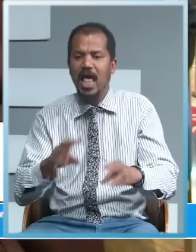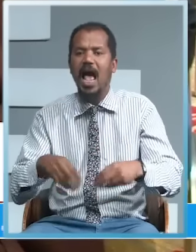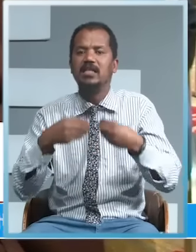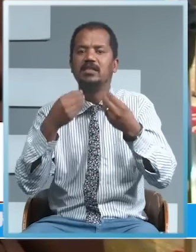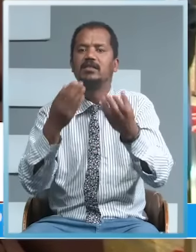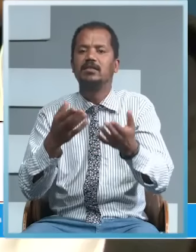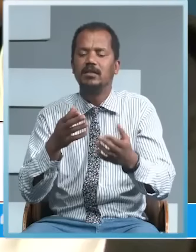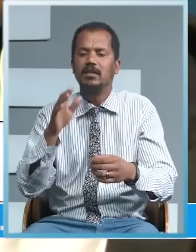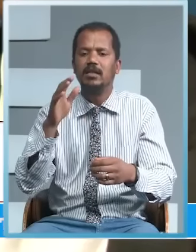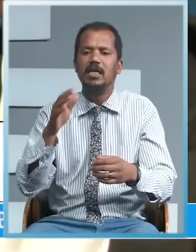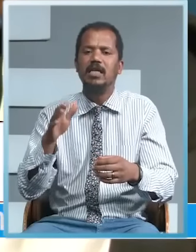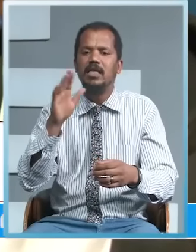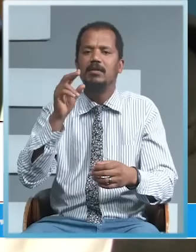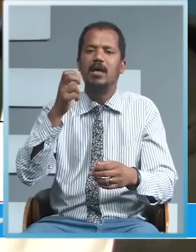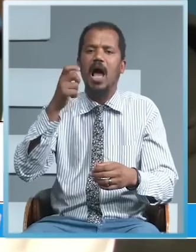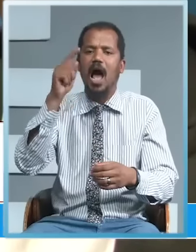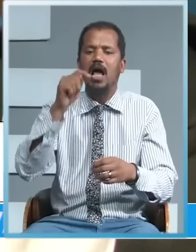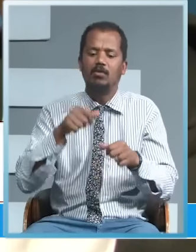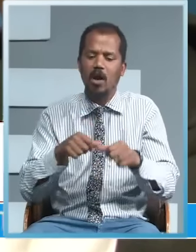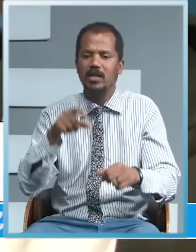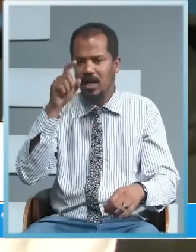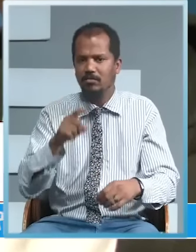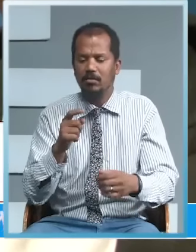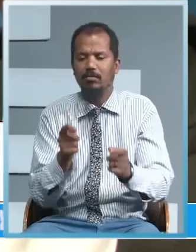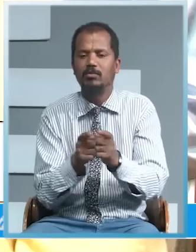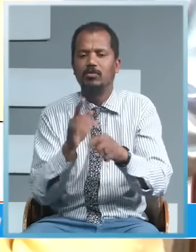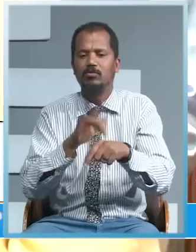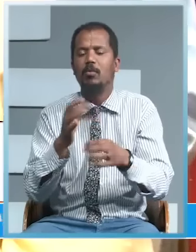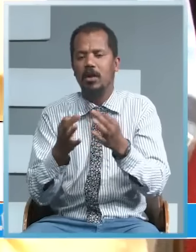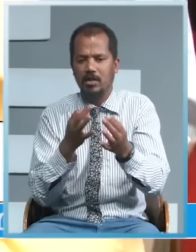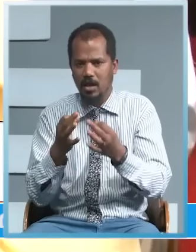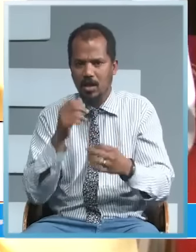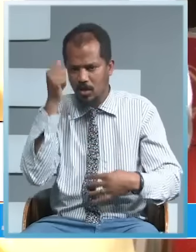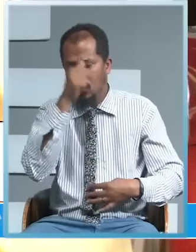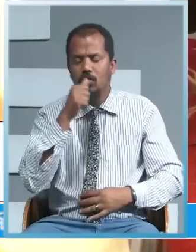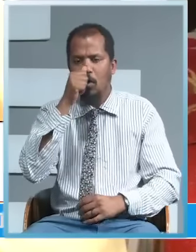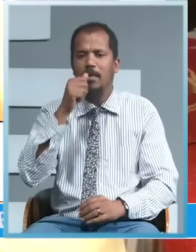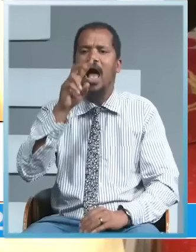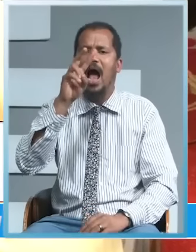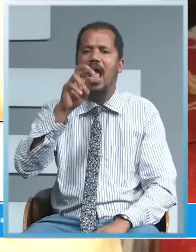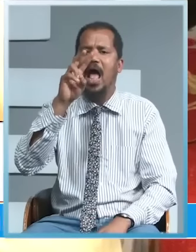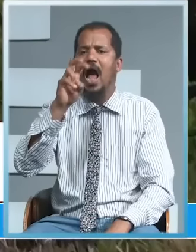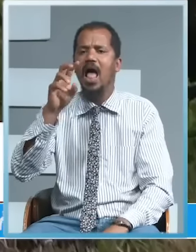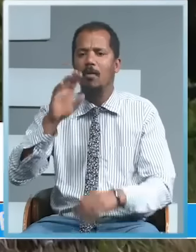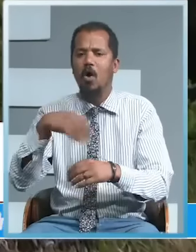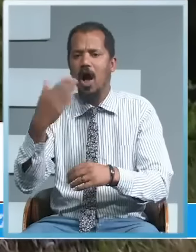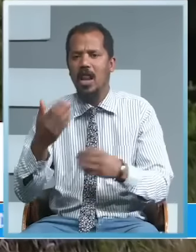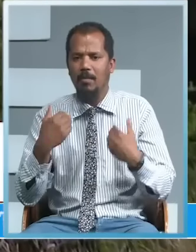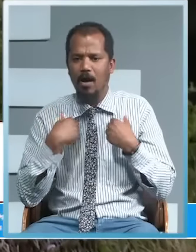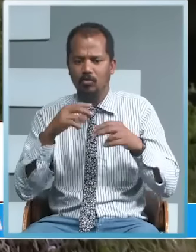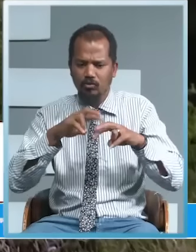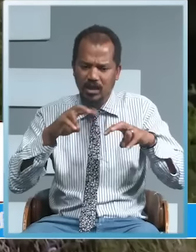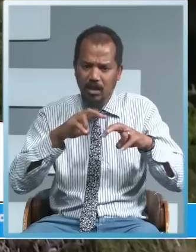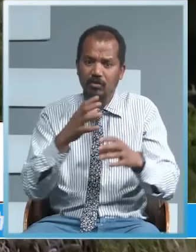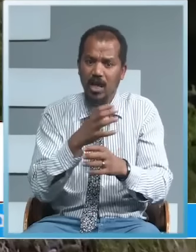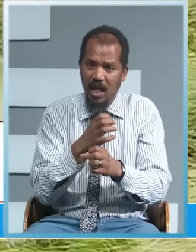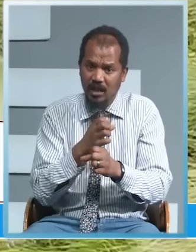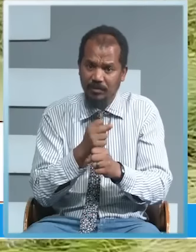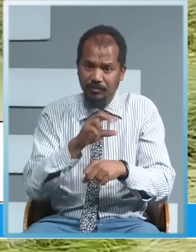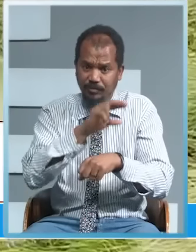አሰጣጥ በግባትነት መዋል እንዳለባቸው በመረኩ ተገልጿል ኢትዮጵያ ከ2020 በኋላ ያሉ ጥናቶችን